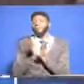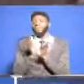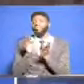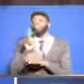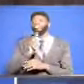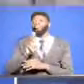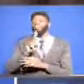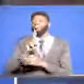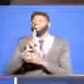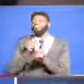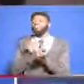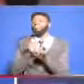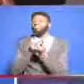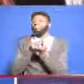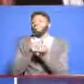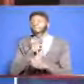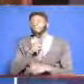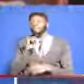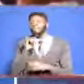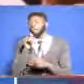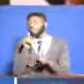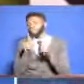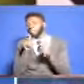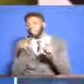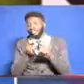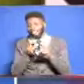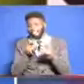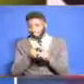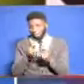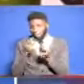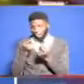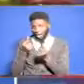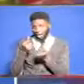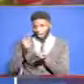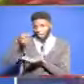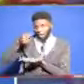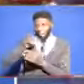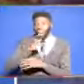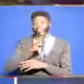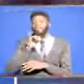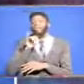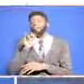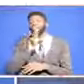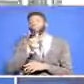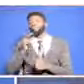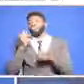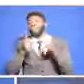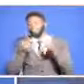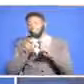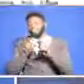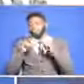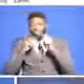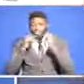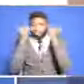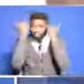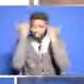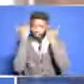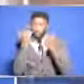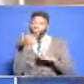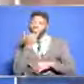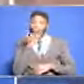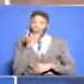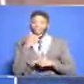kuhusu kiasi cha pesa za umma kilichotengewa mpango huo. Aidha, anasema mahakama ilikosea kwa kutotoa